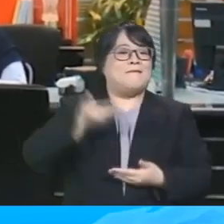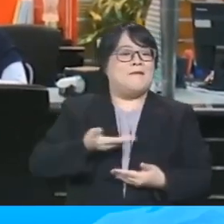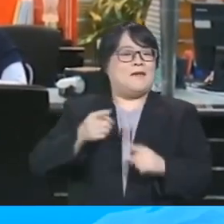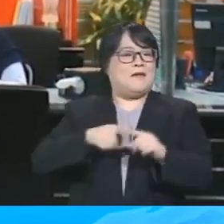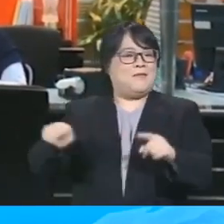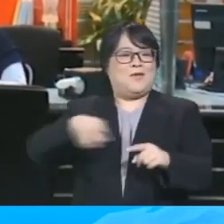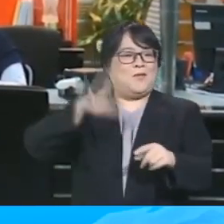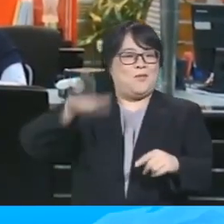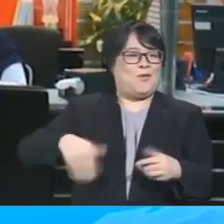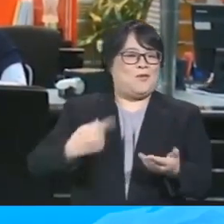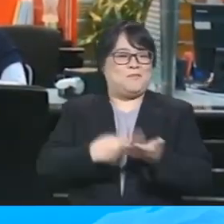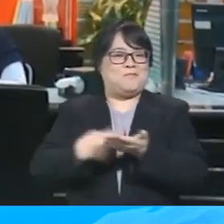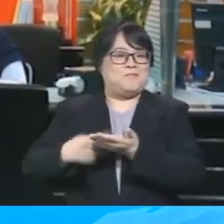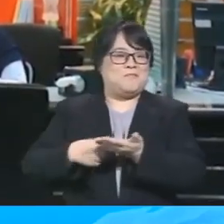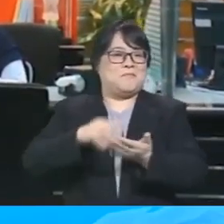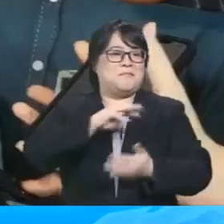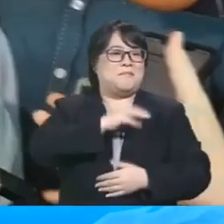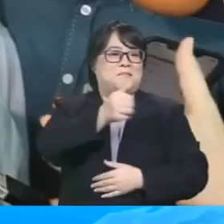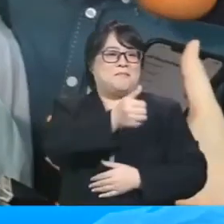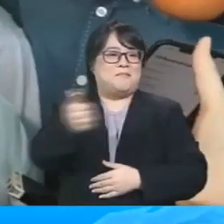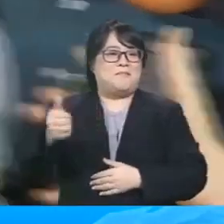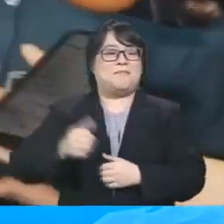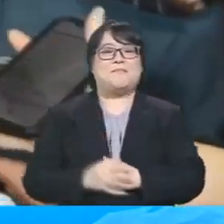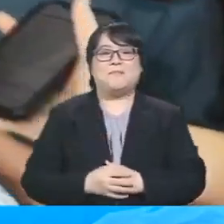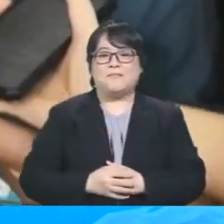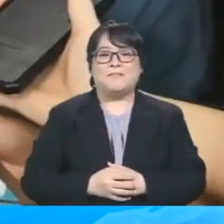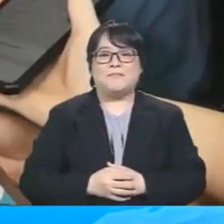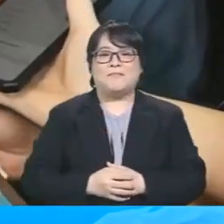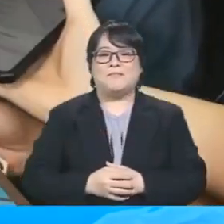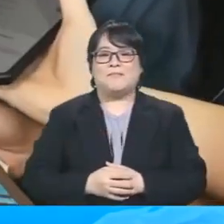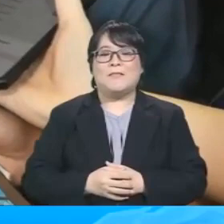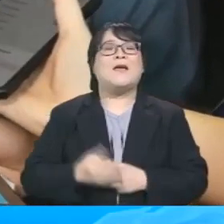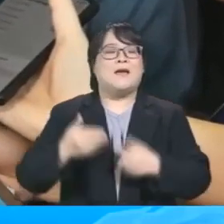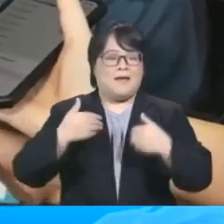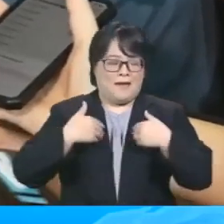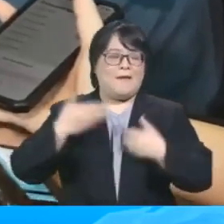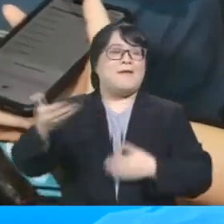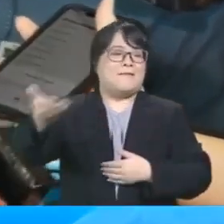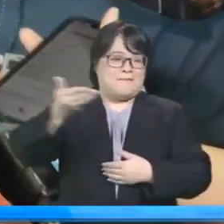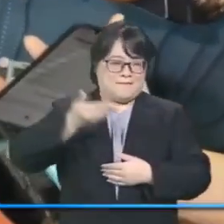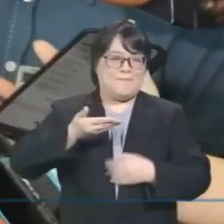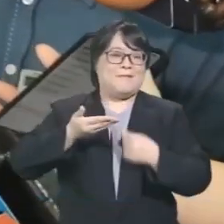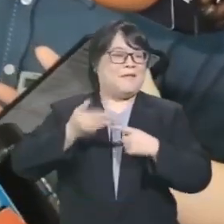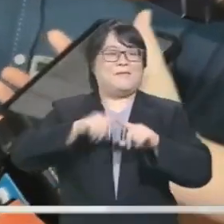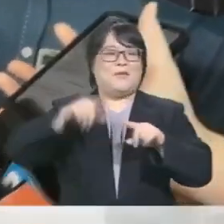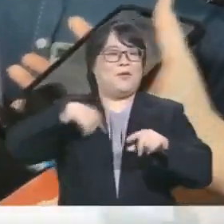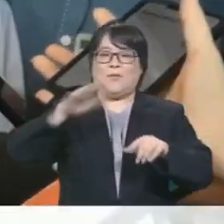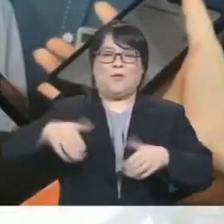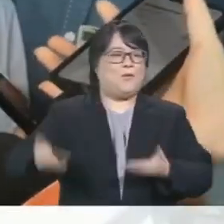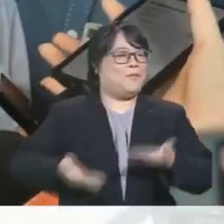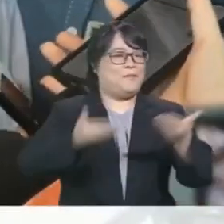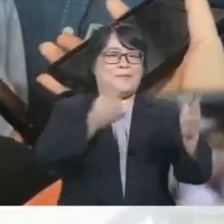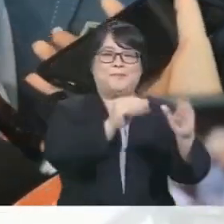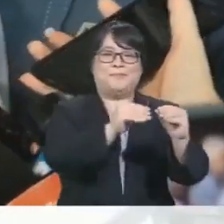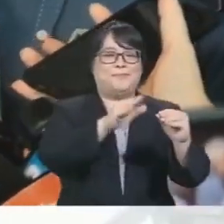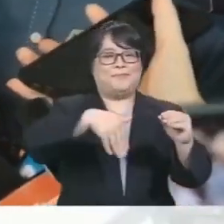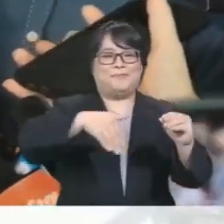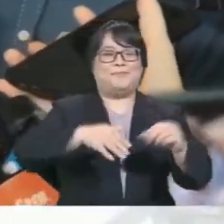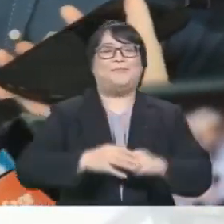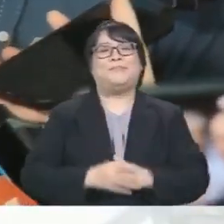namun ia belum dirujuk kepada Jemaah Menteri. Yang itu ada dikemukakan tapi kita belum bawa rujuk kepada Jemaah Menteri.